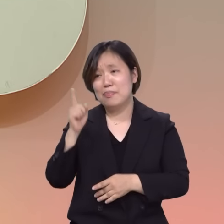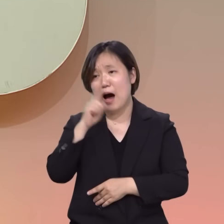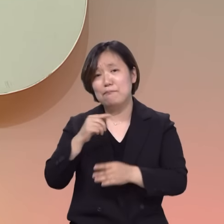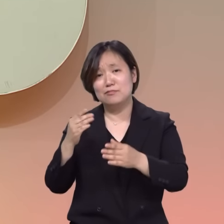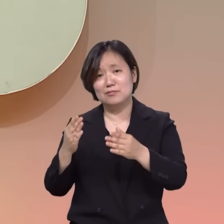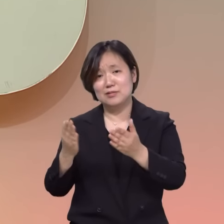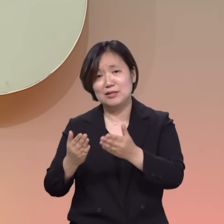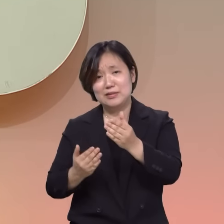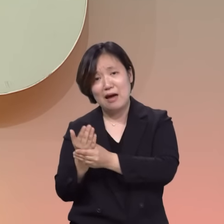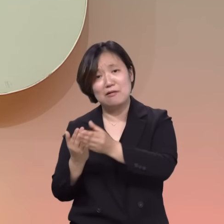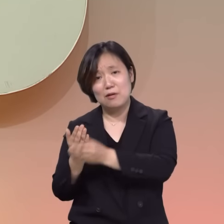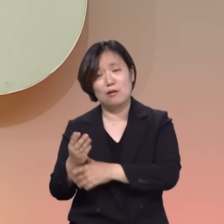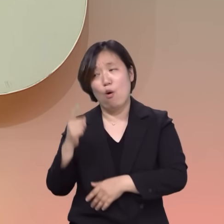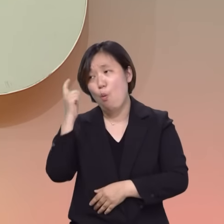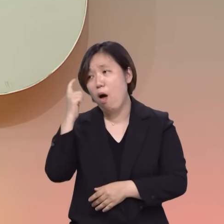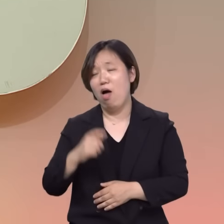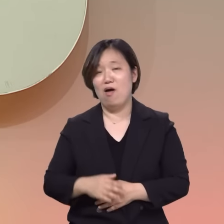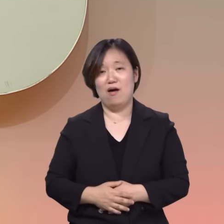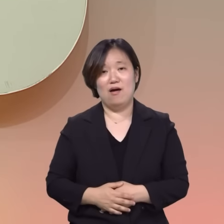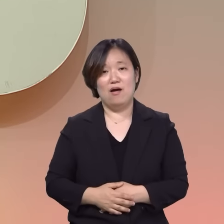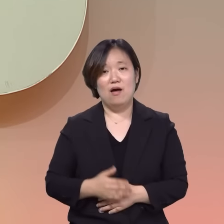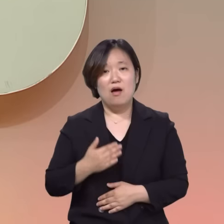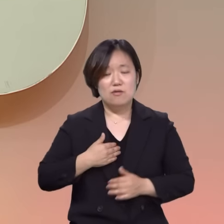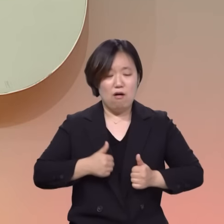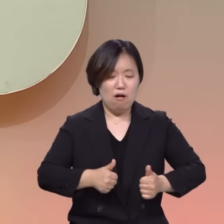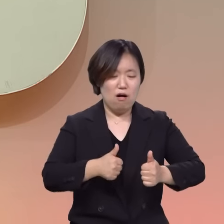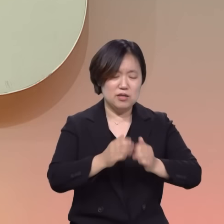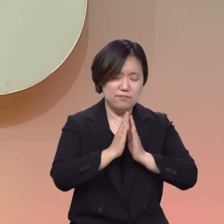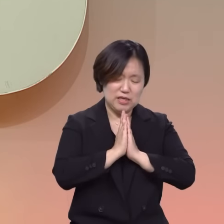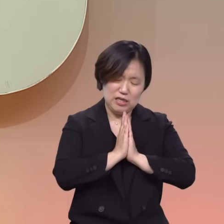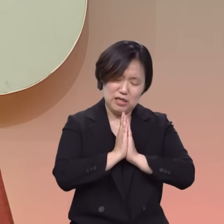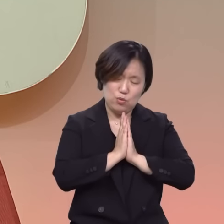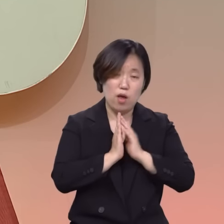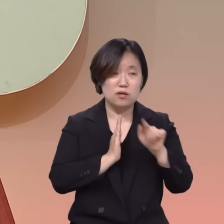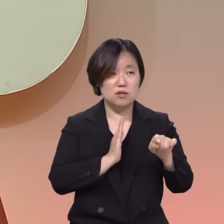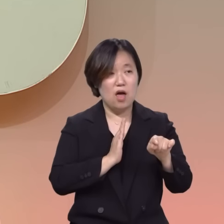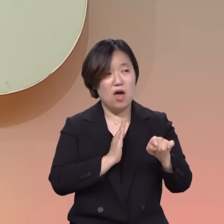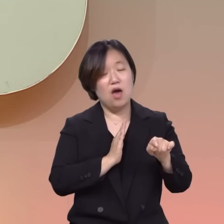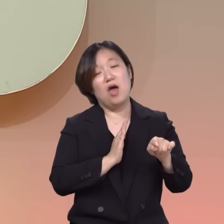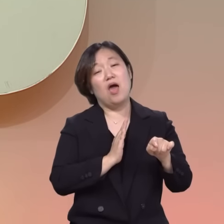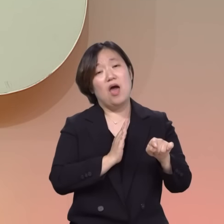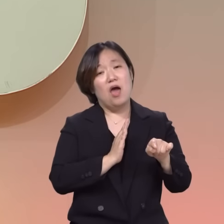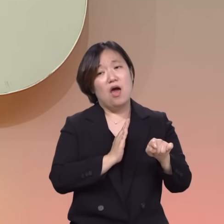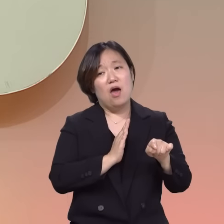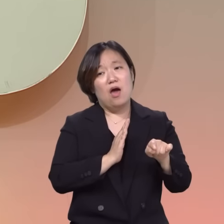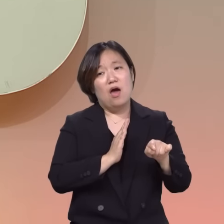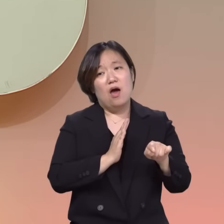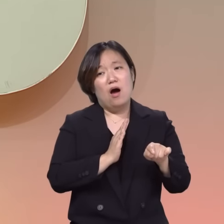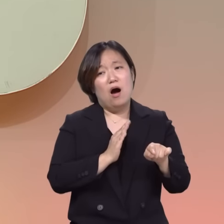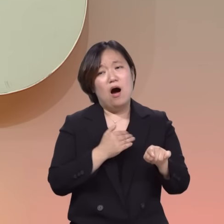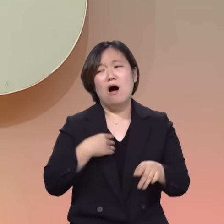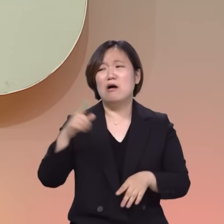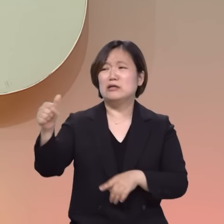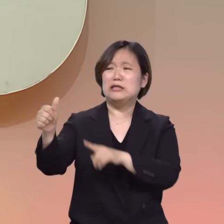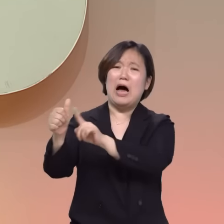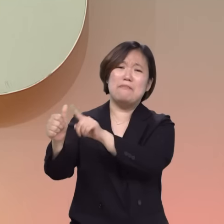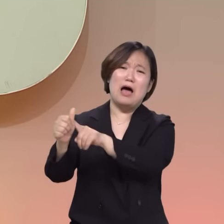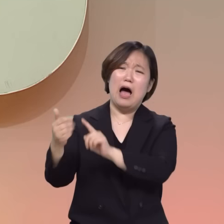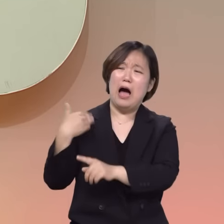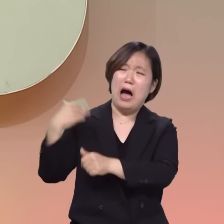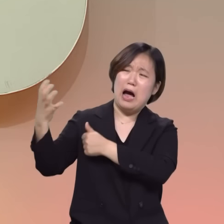일이 생길까요 스님 제가 정말 열심히 기도해 가지고 다른 일들은 잘 풀렸는데 그 인간은